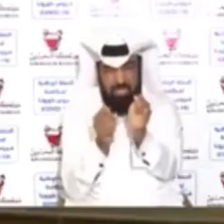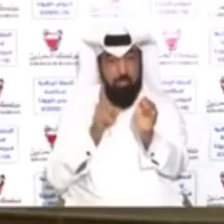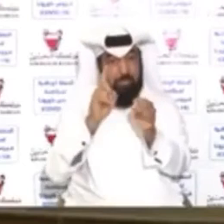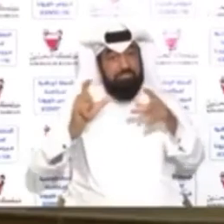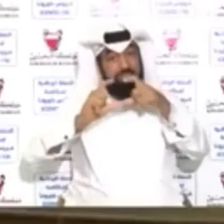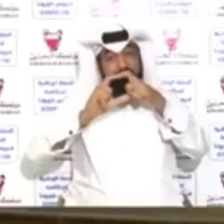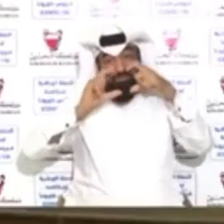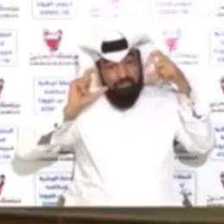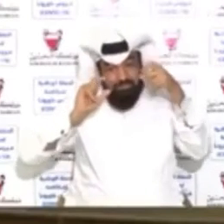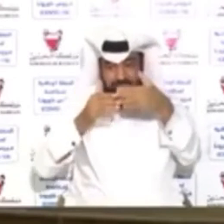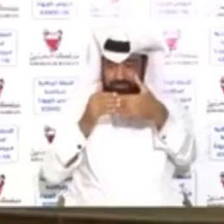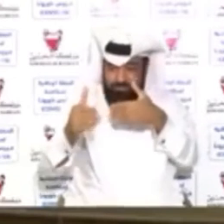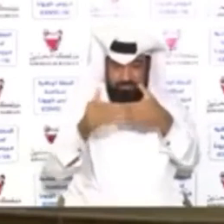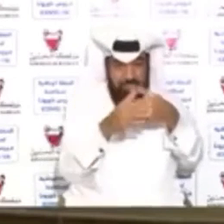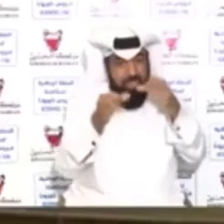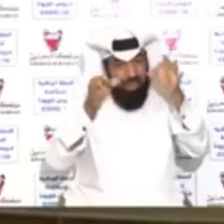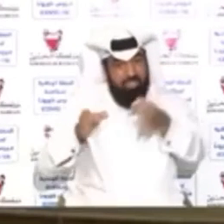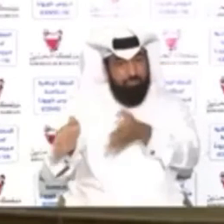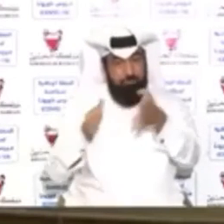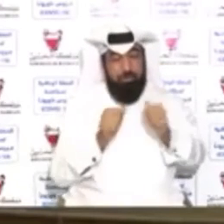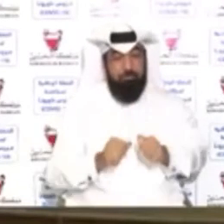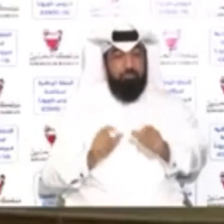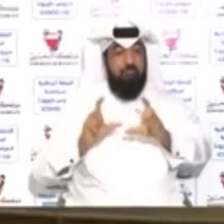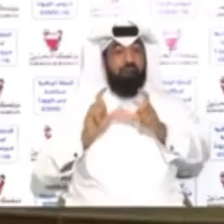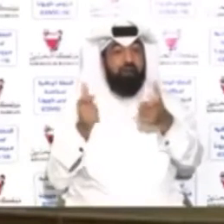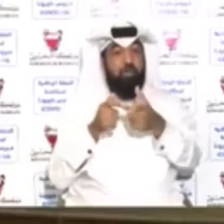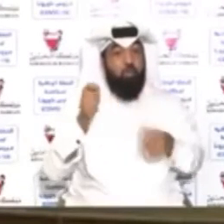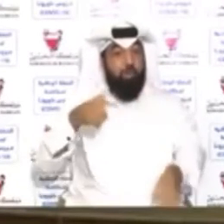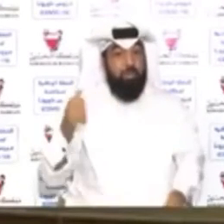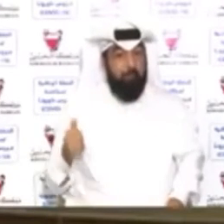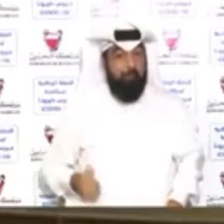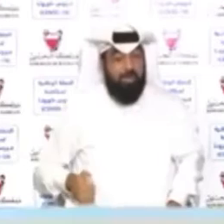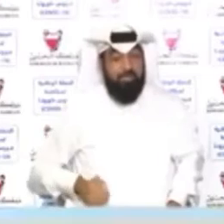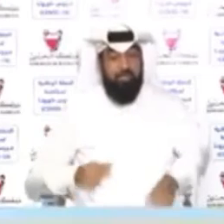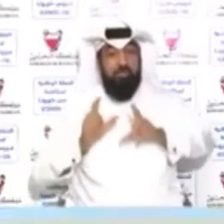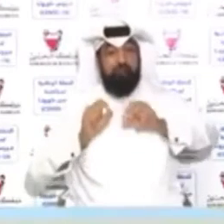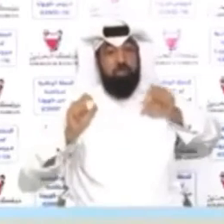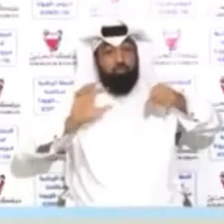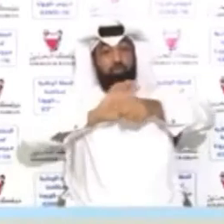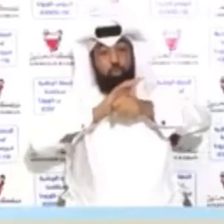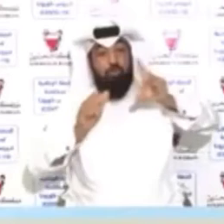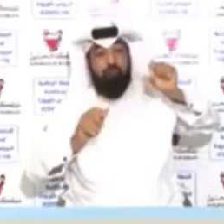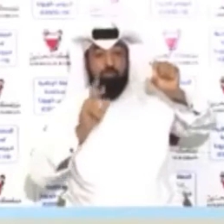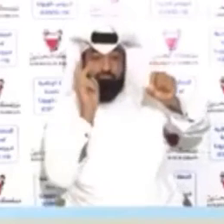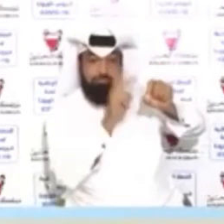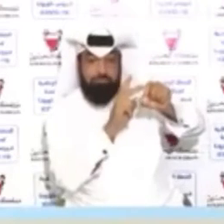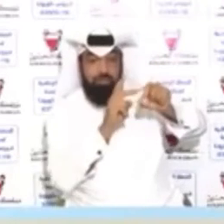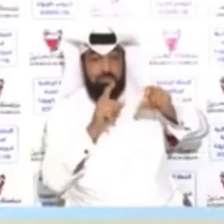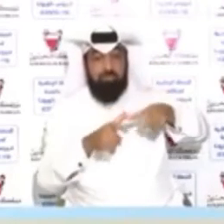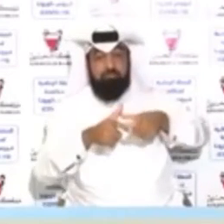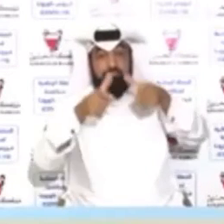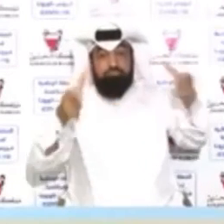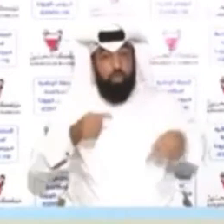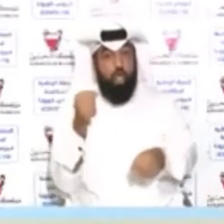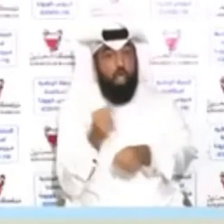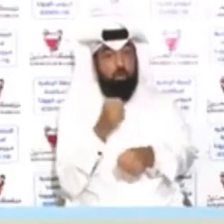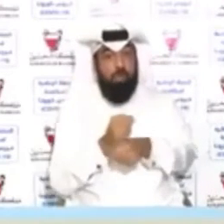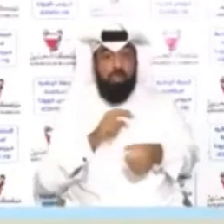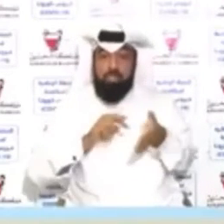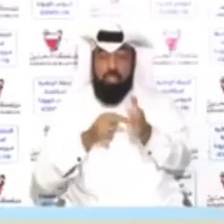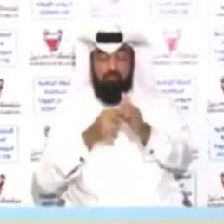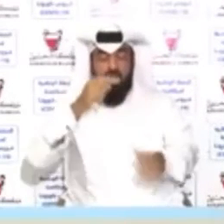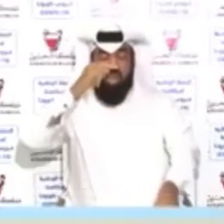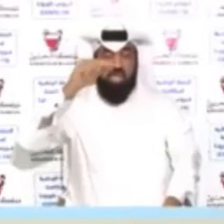رابعا، ما تقرر من الفريق الوطني الطبي للتصدي لفيروس كورونا COVID-19 من توسيع لنطاق إلزامية